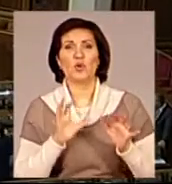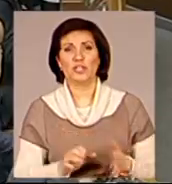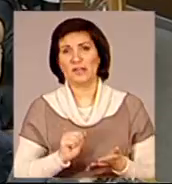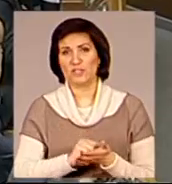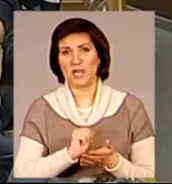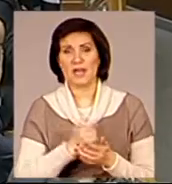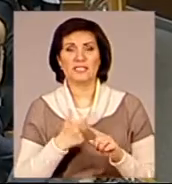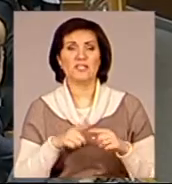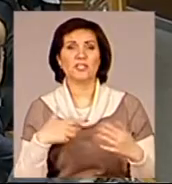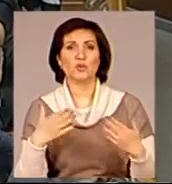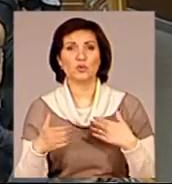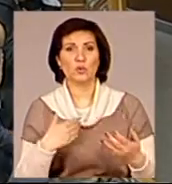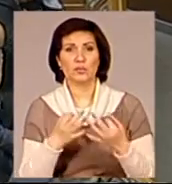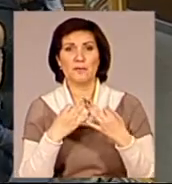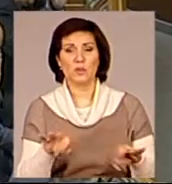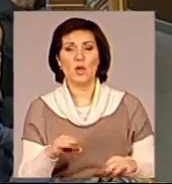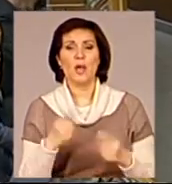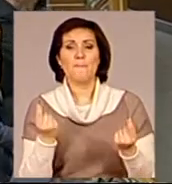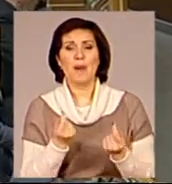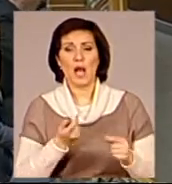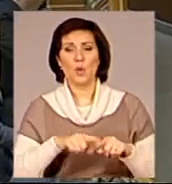які стосуються доступу